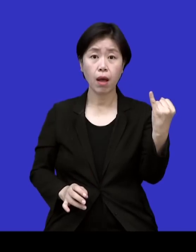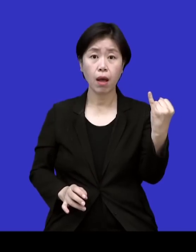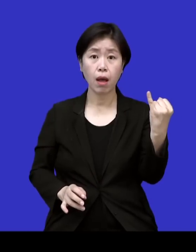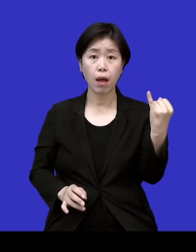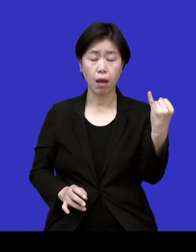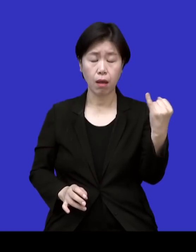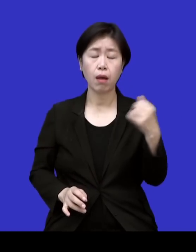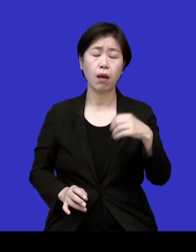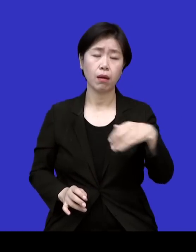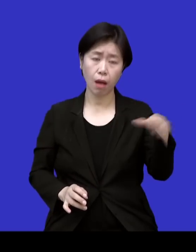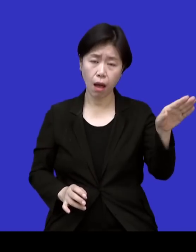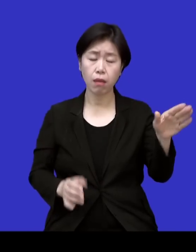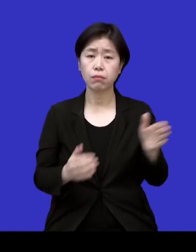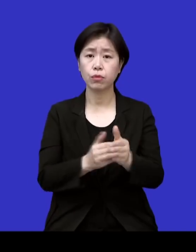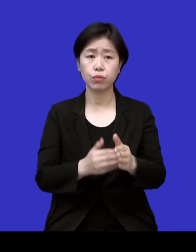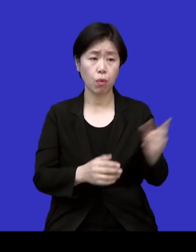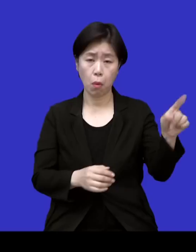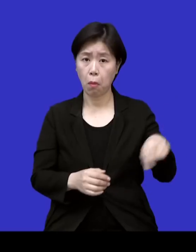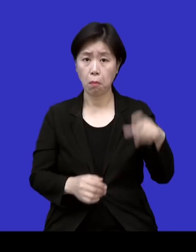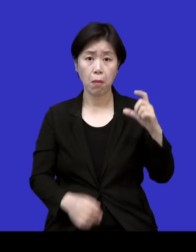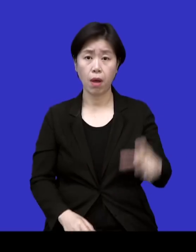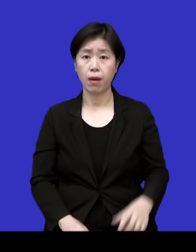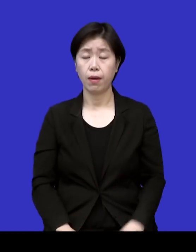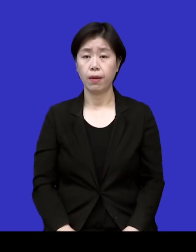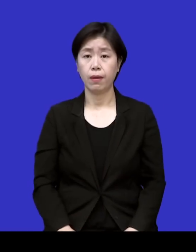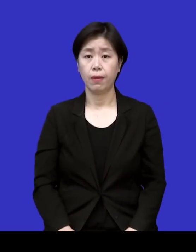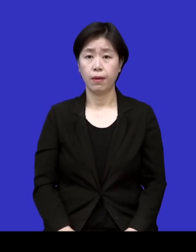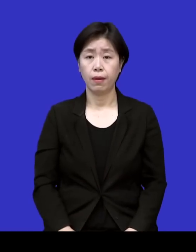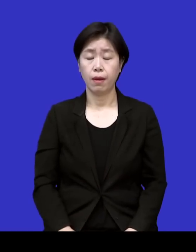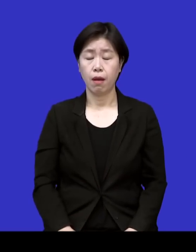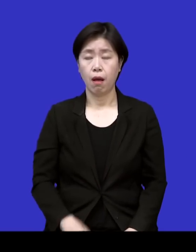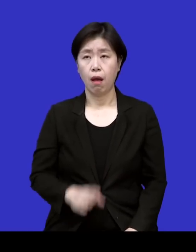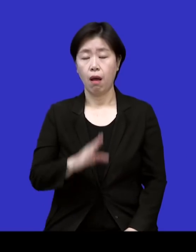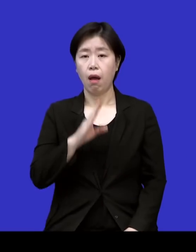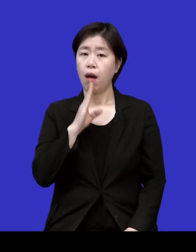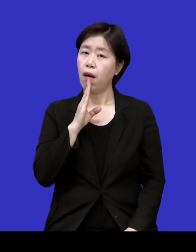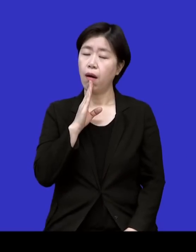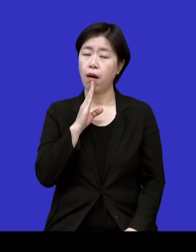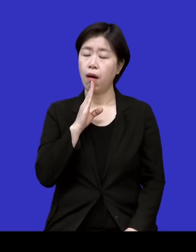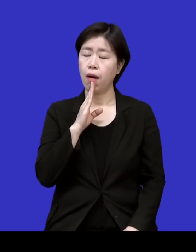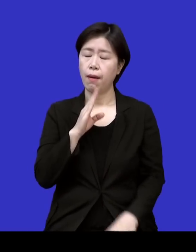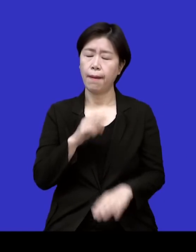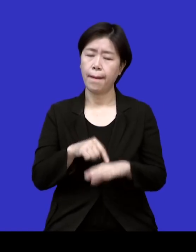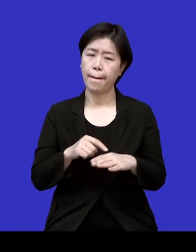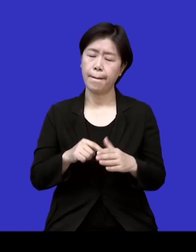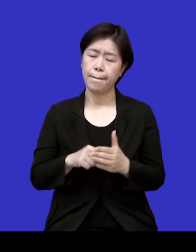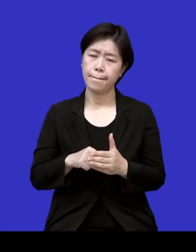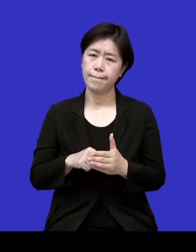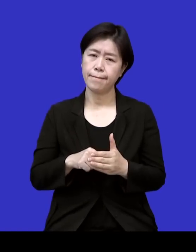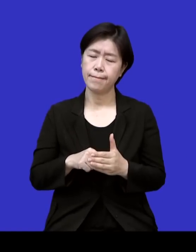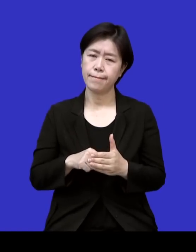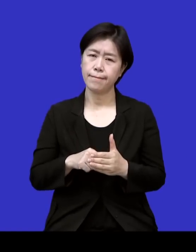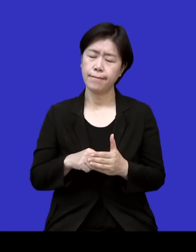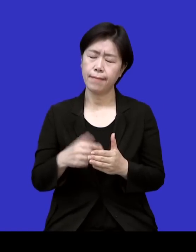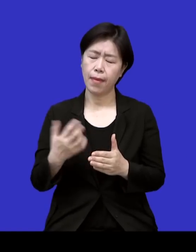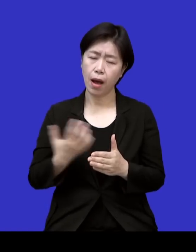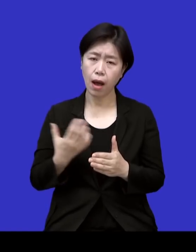없이 사남매 두고? 갑자기 네. 예. 그래서 그때 참 배고프고